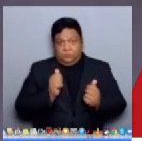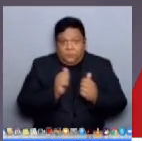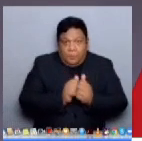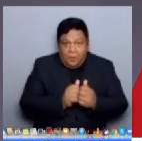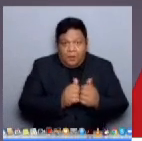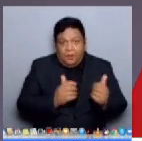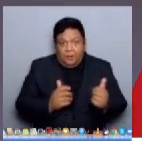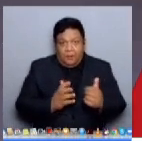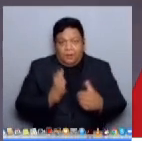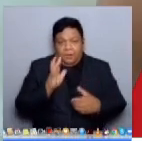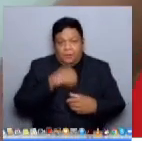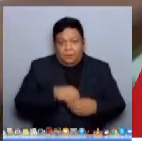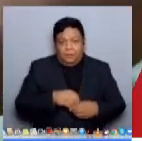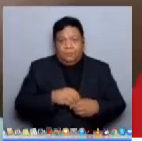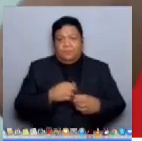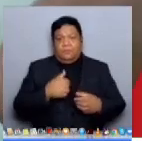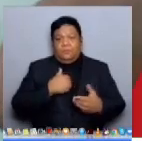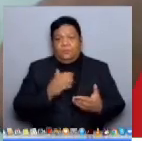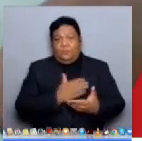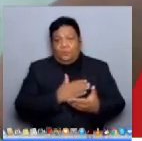ako yung kakanta para sa kanila.